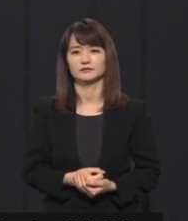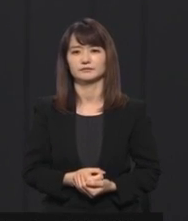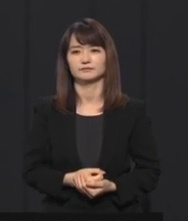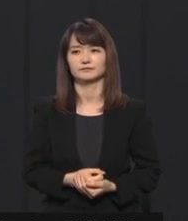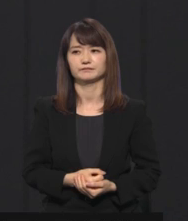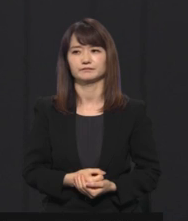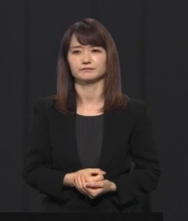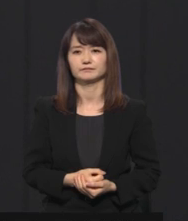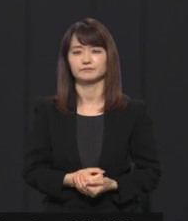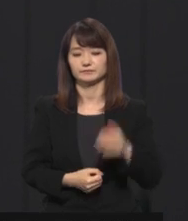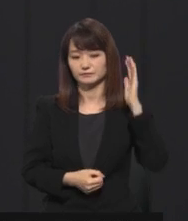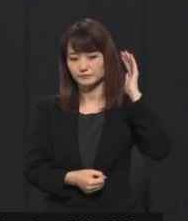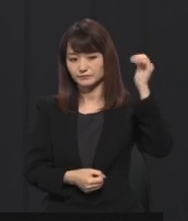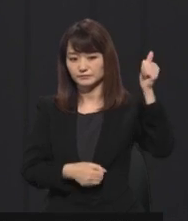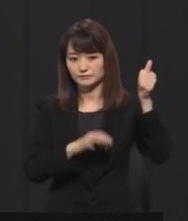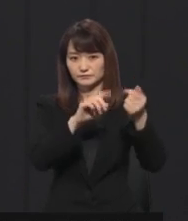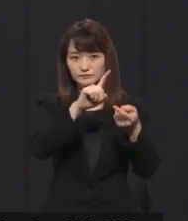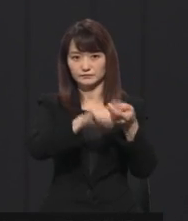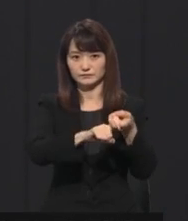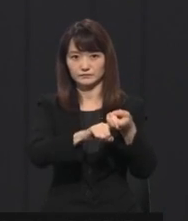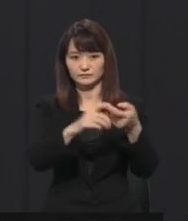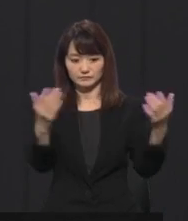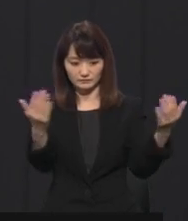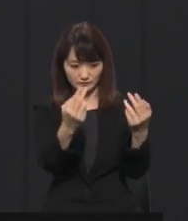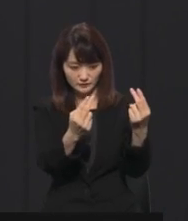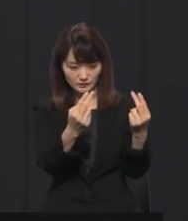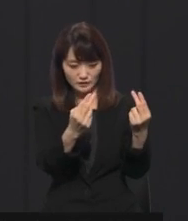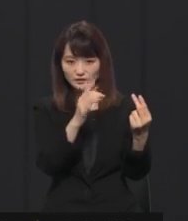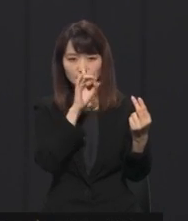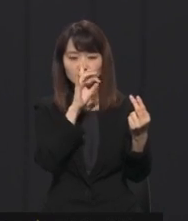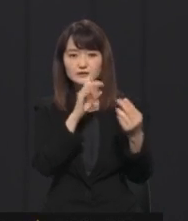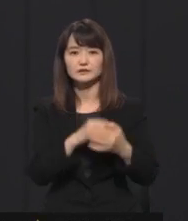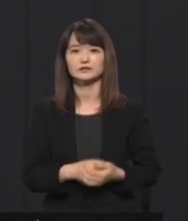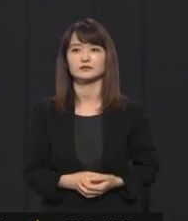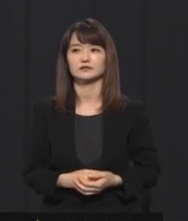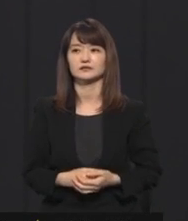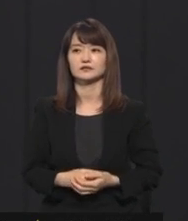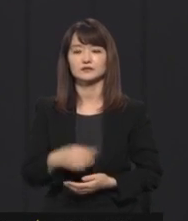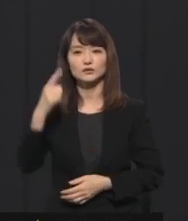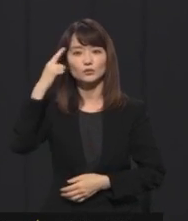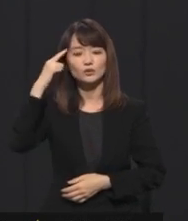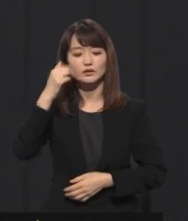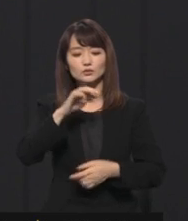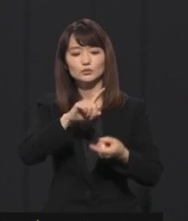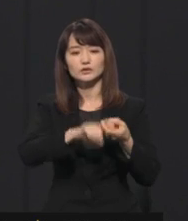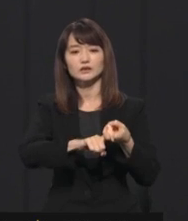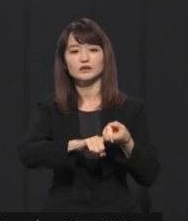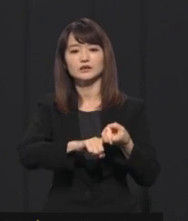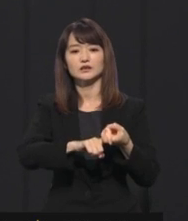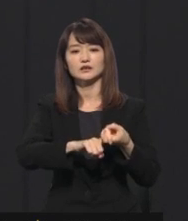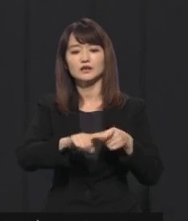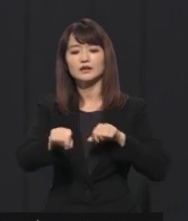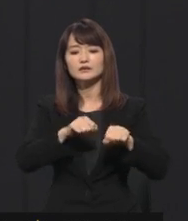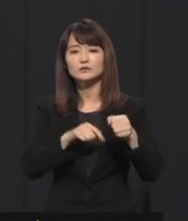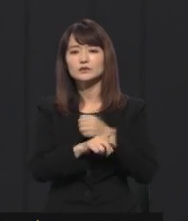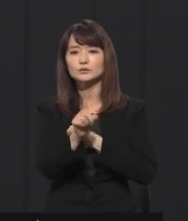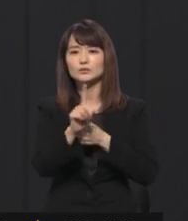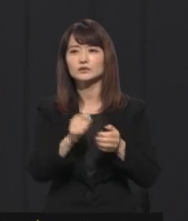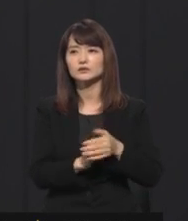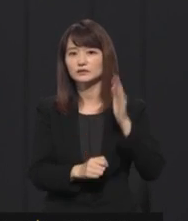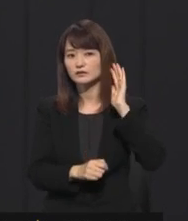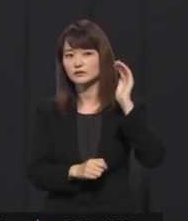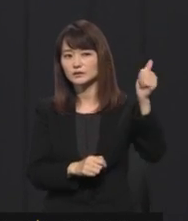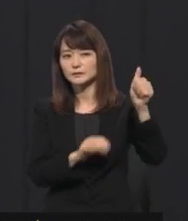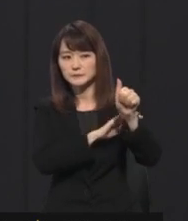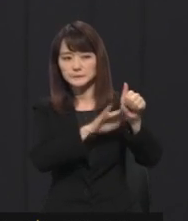말씀드렸지만 대통령과 유대 깔 등치 시키는 건 아니라고 보고요 그렇다면 왜 윤회 관들이 지금 이런 행위들을 1과 대통령 않다 다